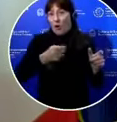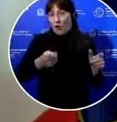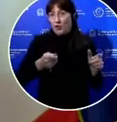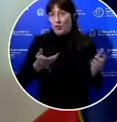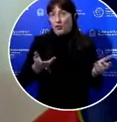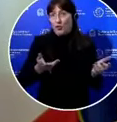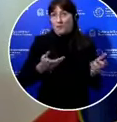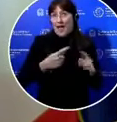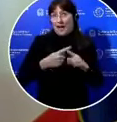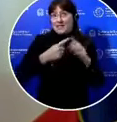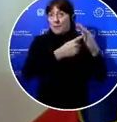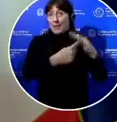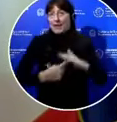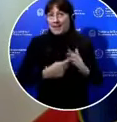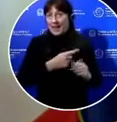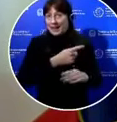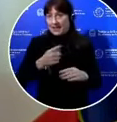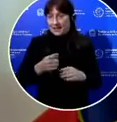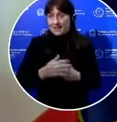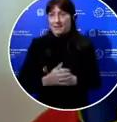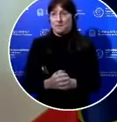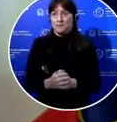cadute nello stato di dipendenza.